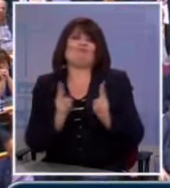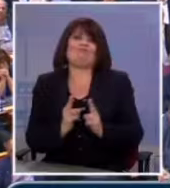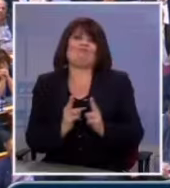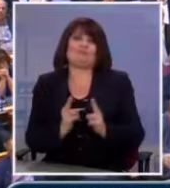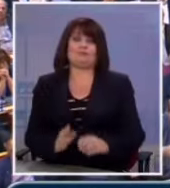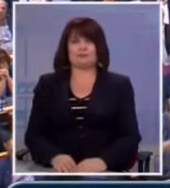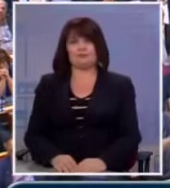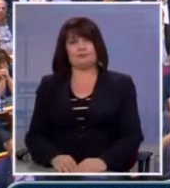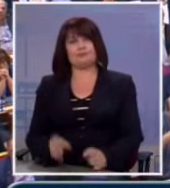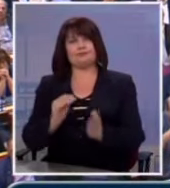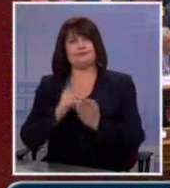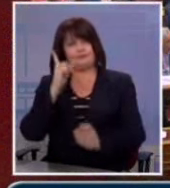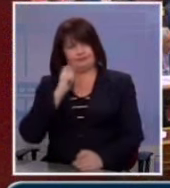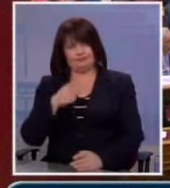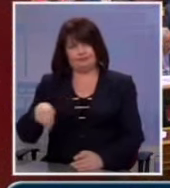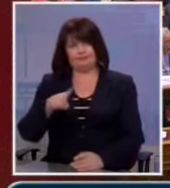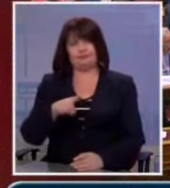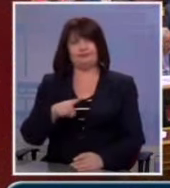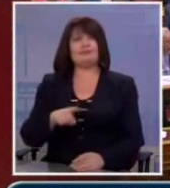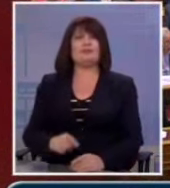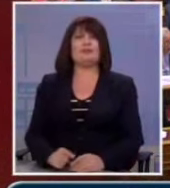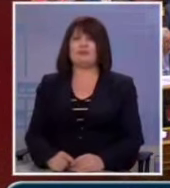Θα γνωρίζετε επίσης, φαντάζομαι όλοι σας,